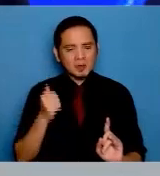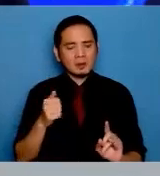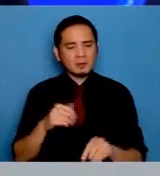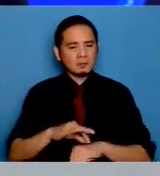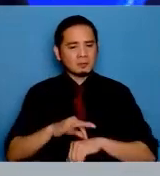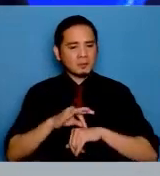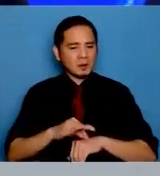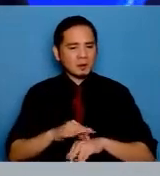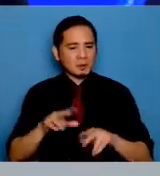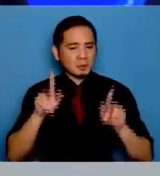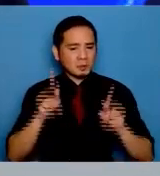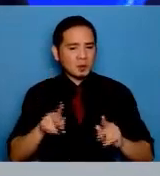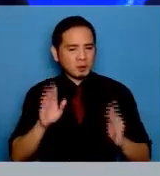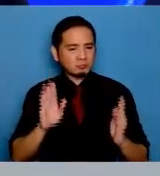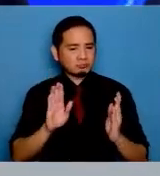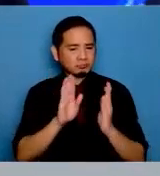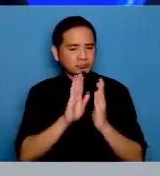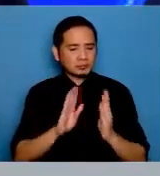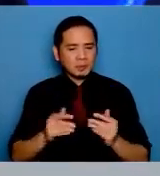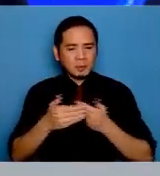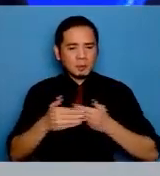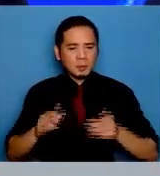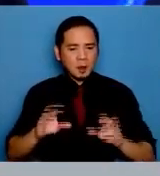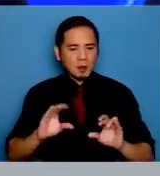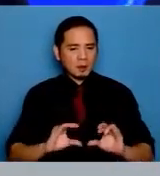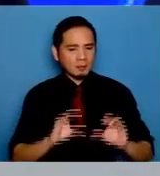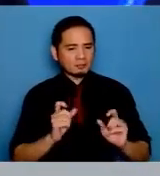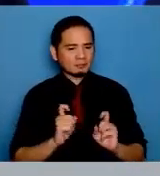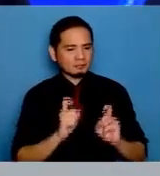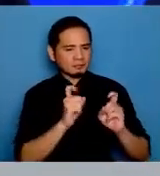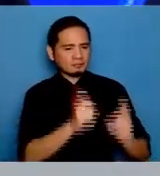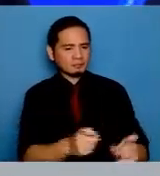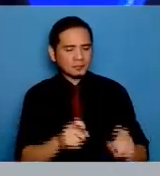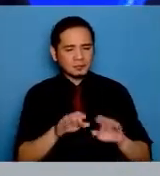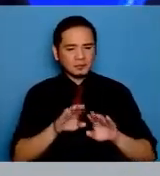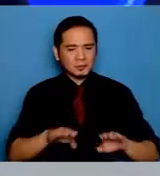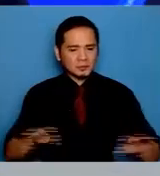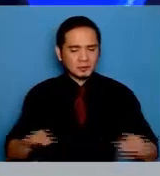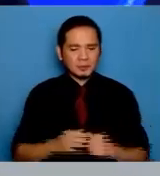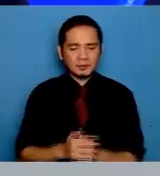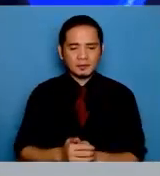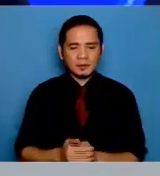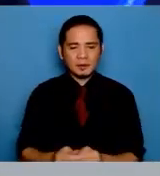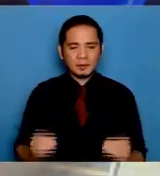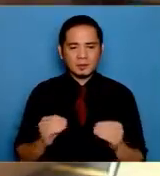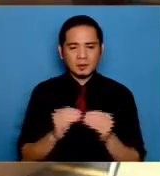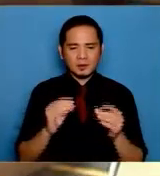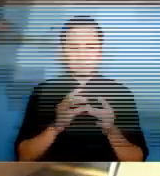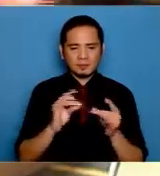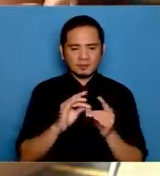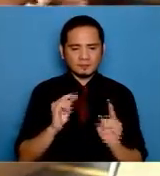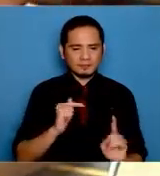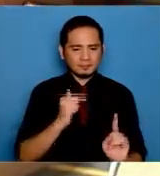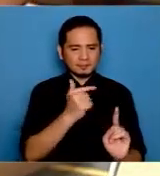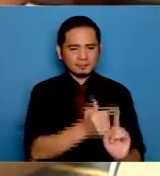na regalo, lalo na para sa mga bata. Nasa frontline ng balitang yan, si Marian Enriquez.